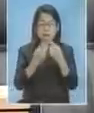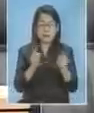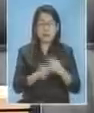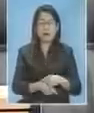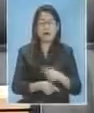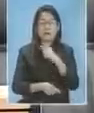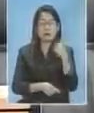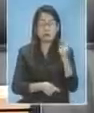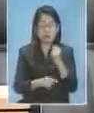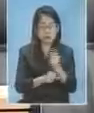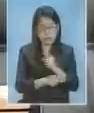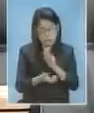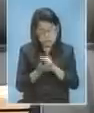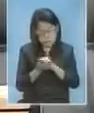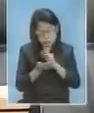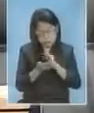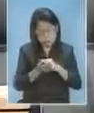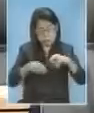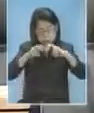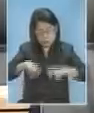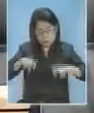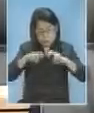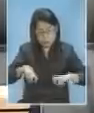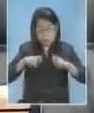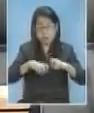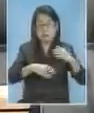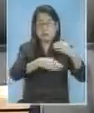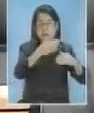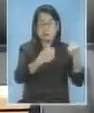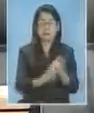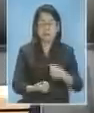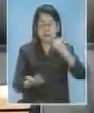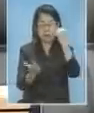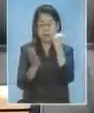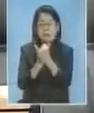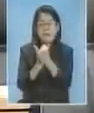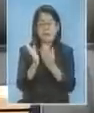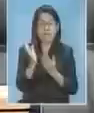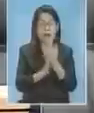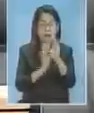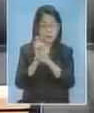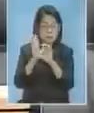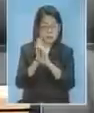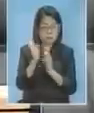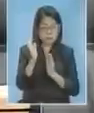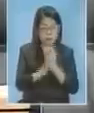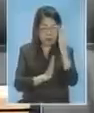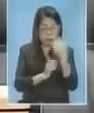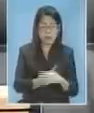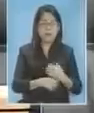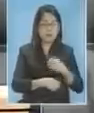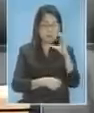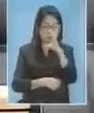ลยีด้วยการวิจัยและพัฒนา R&D เนี่ยครับในที่สุดได้อนุสิทธิบัตรได้สิทธิบัตรได้ผลิต